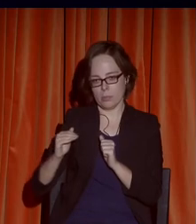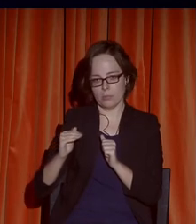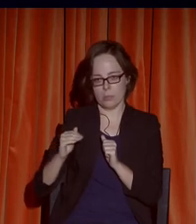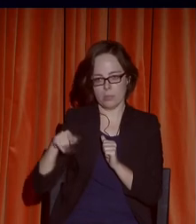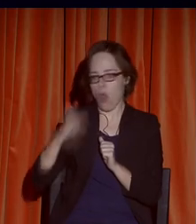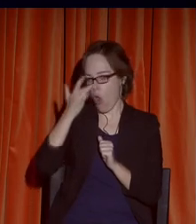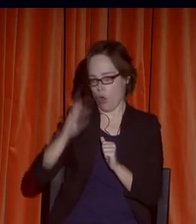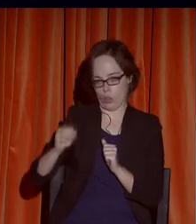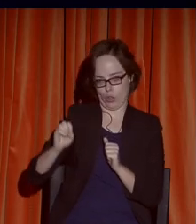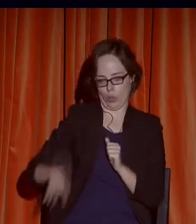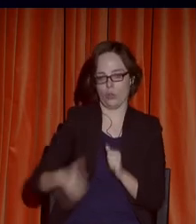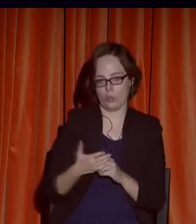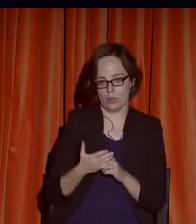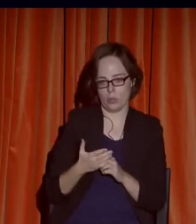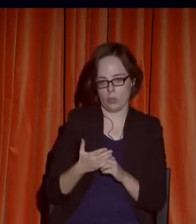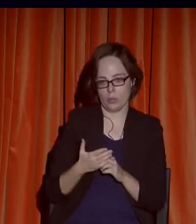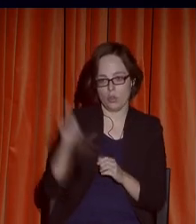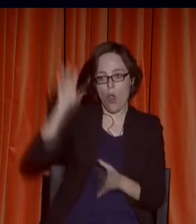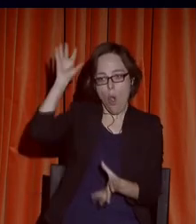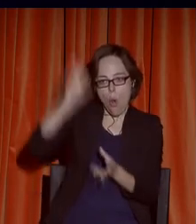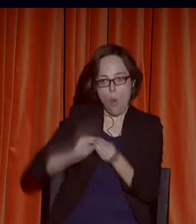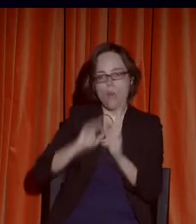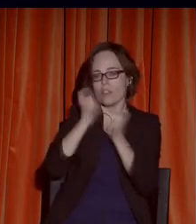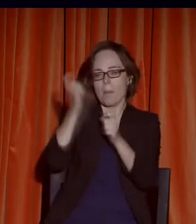w skali barometru Edelmana.